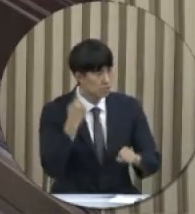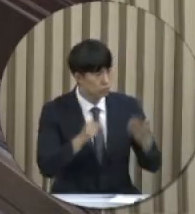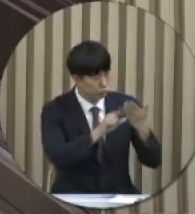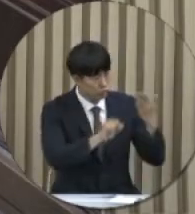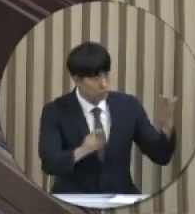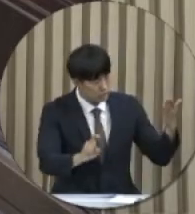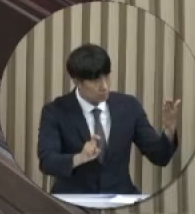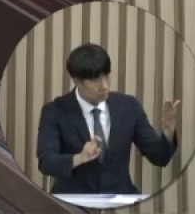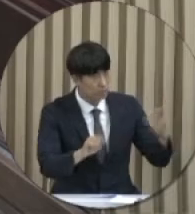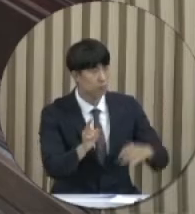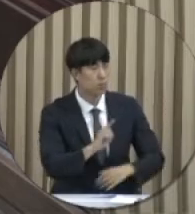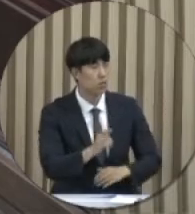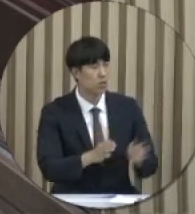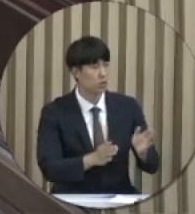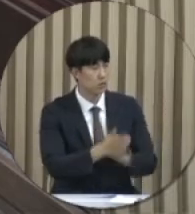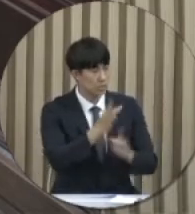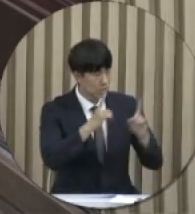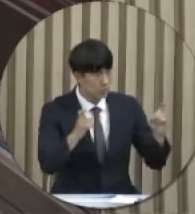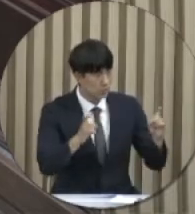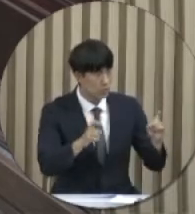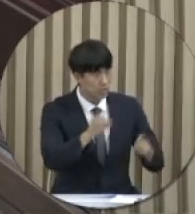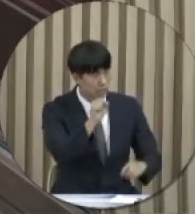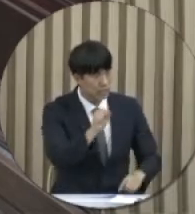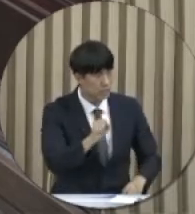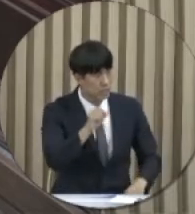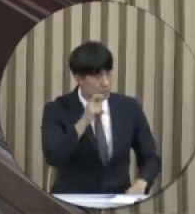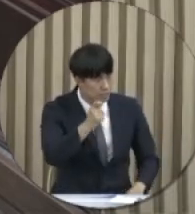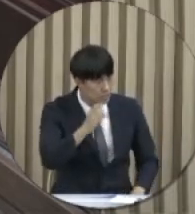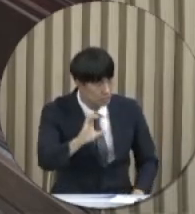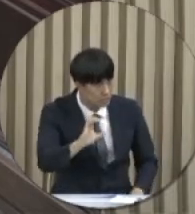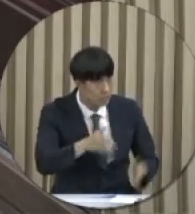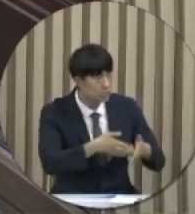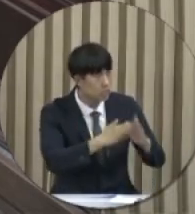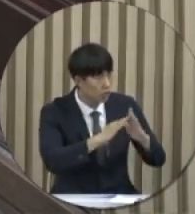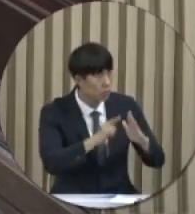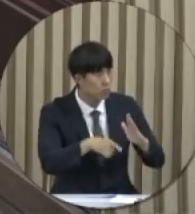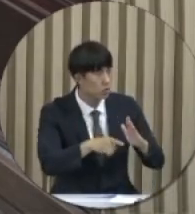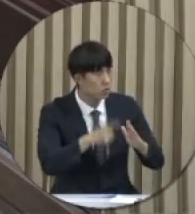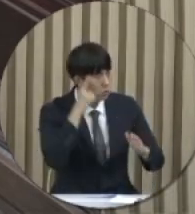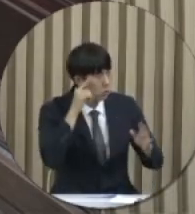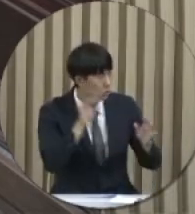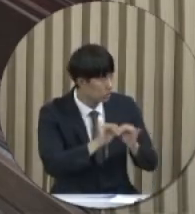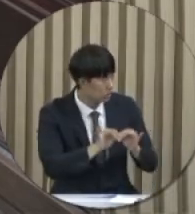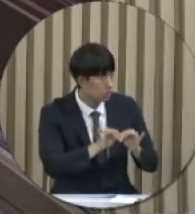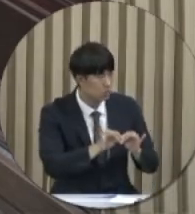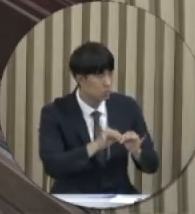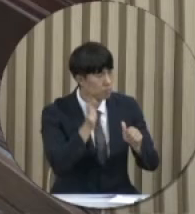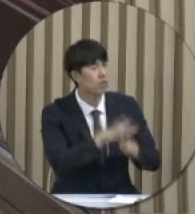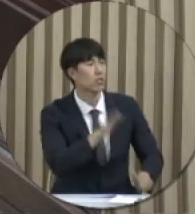10일이죠. 의회에서 그 SPC 설립 조례 동의안이 부결됐습니다.